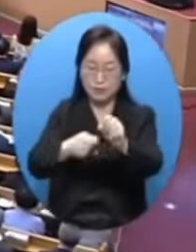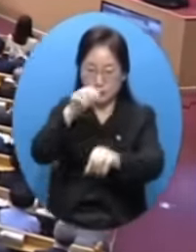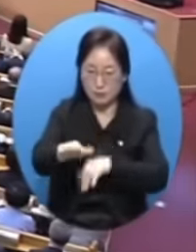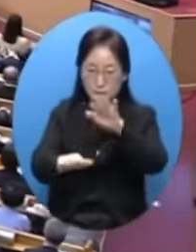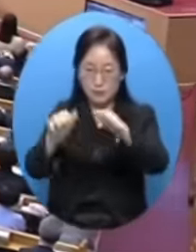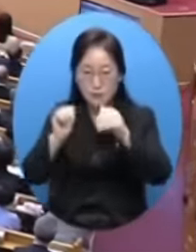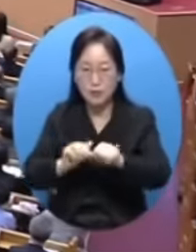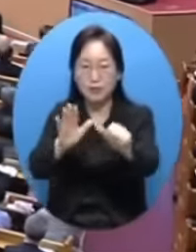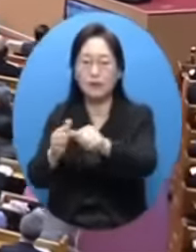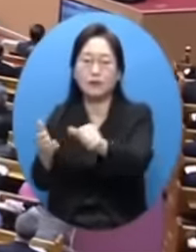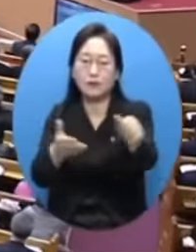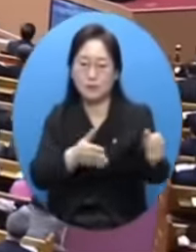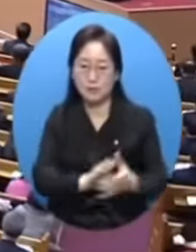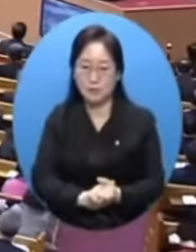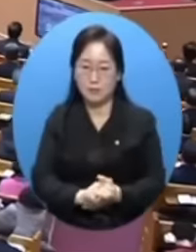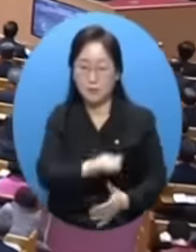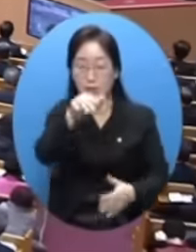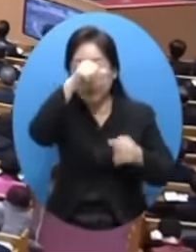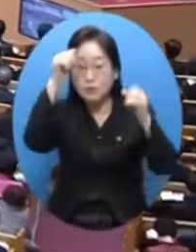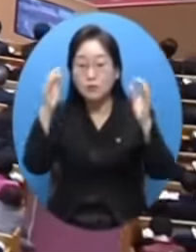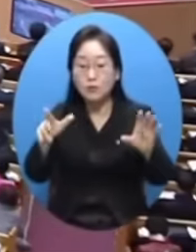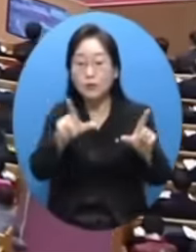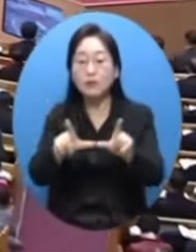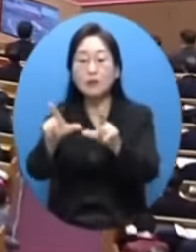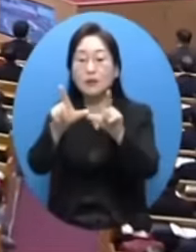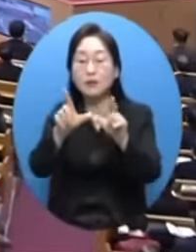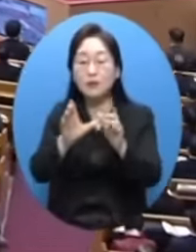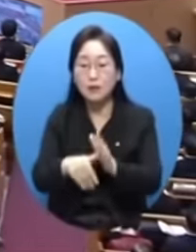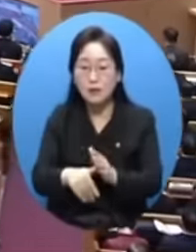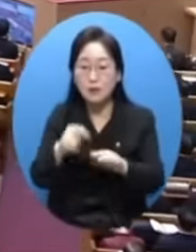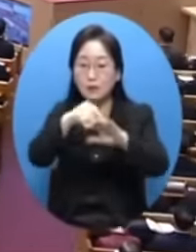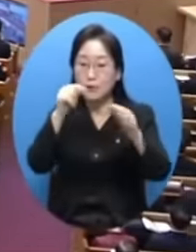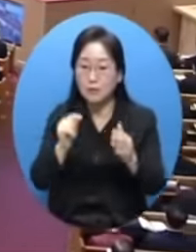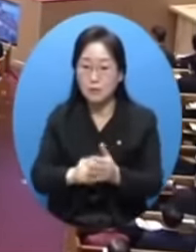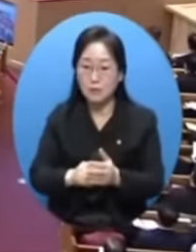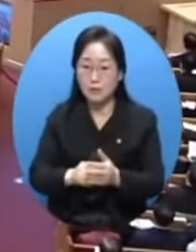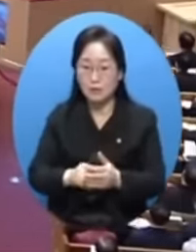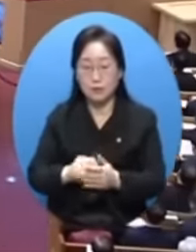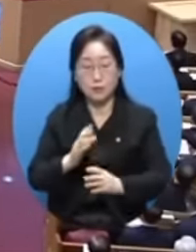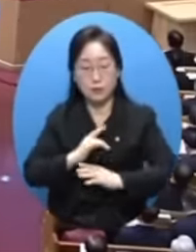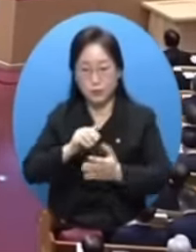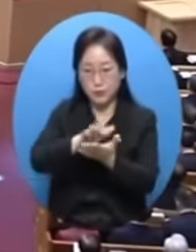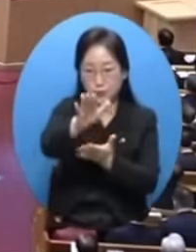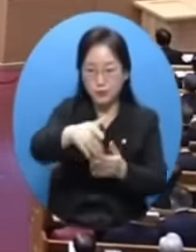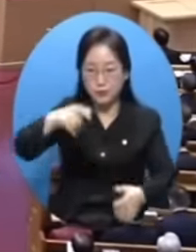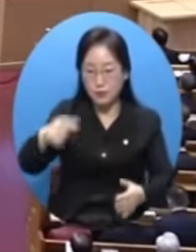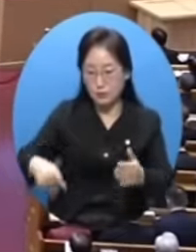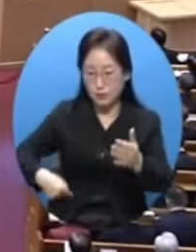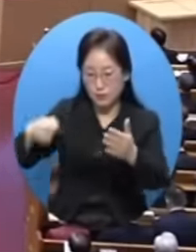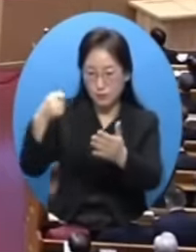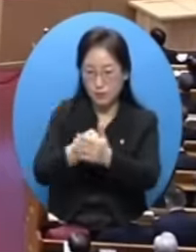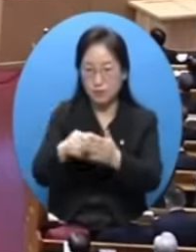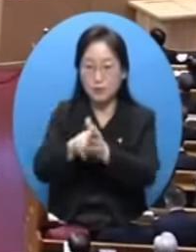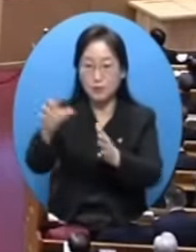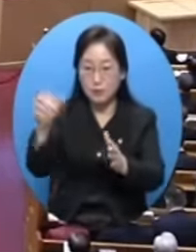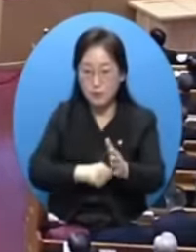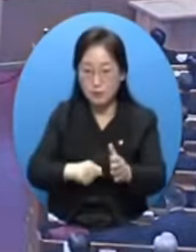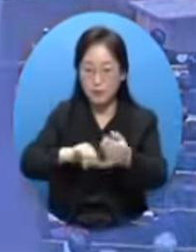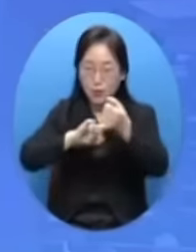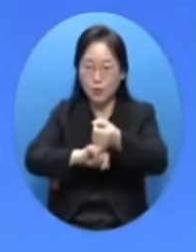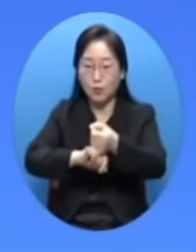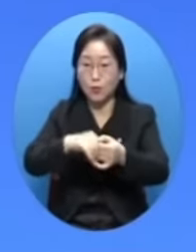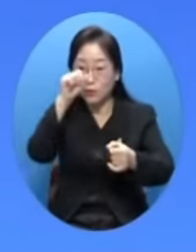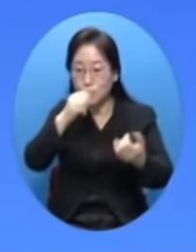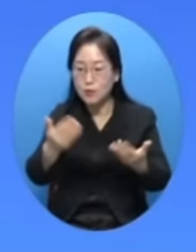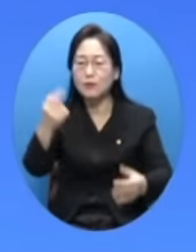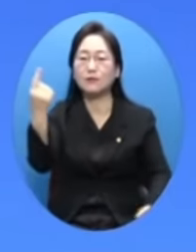나가시기 바랍니다 우리가 일생 살아는 동안 우리 마음 가운데 두려움을 물리치고 강하고 담대한 믿음으로 나가면 반드시 우리에게 좋은